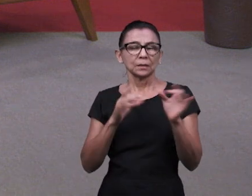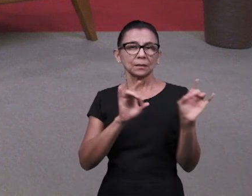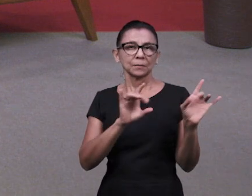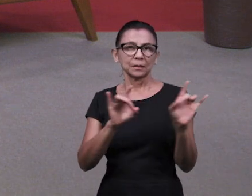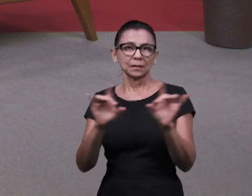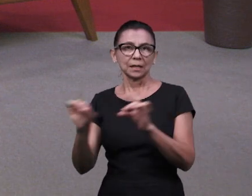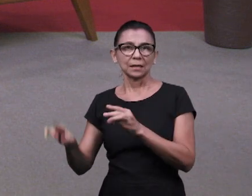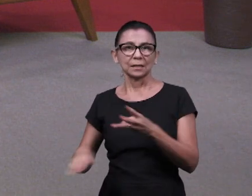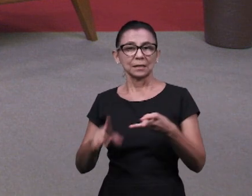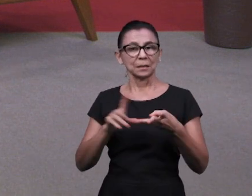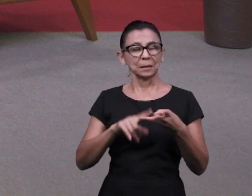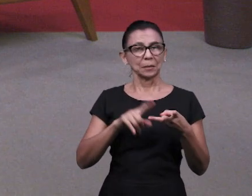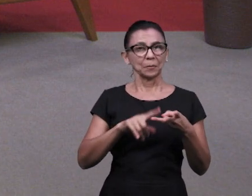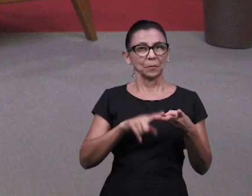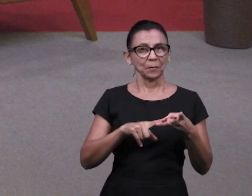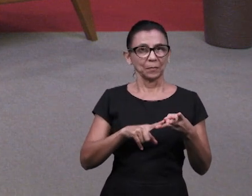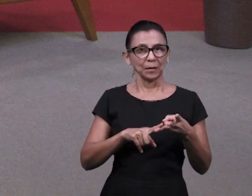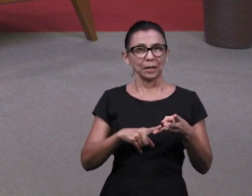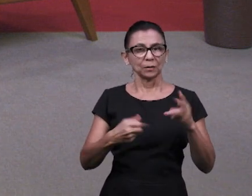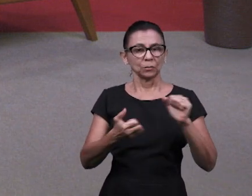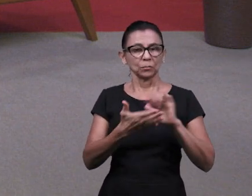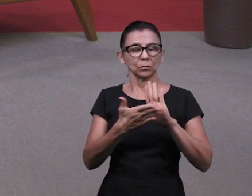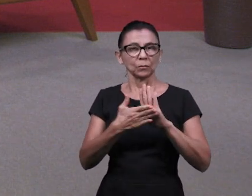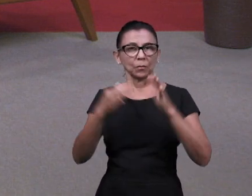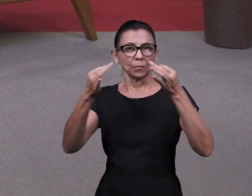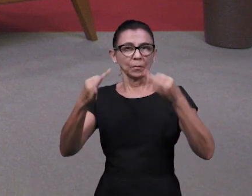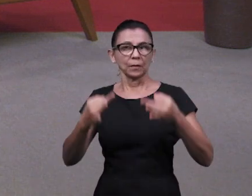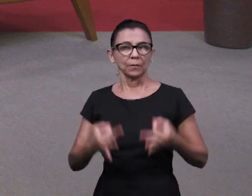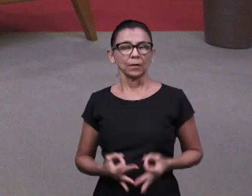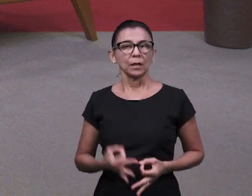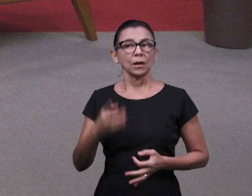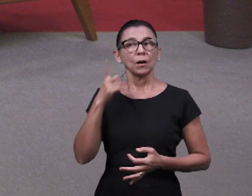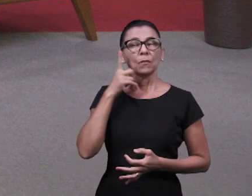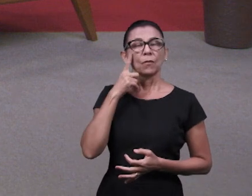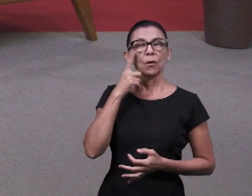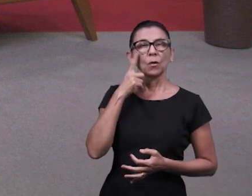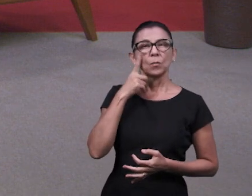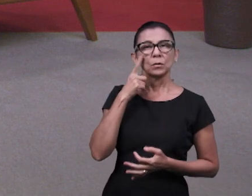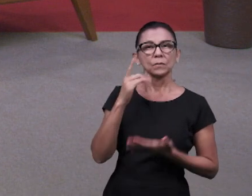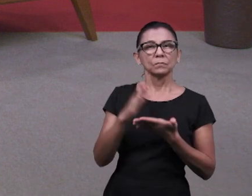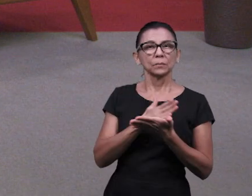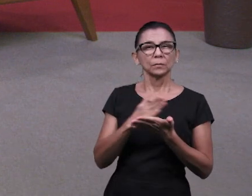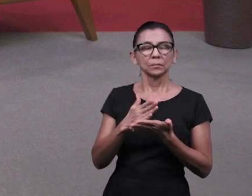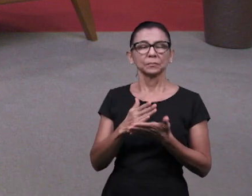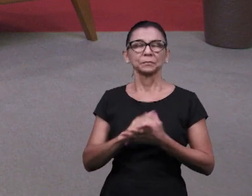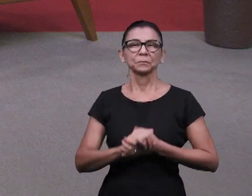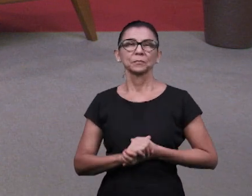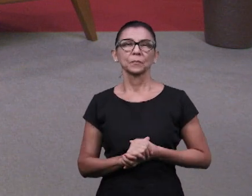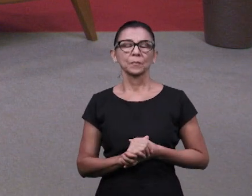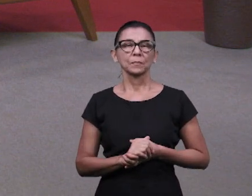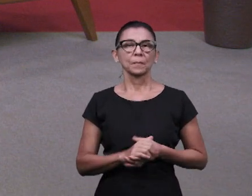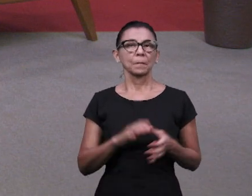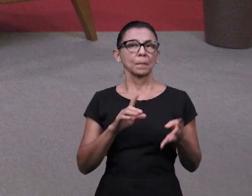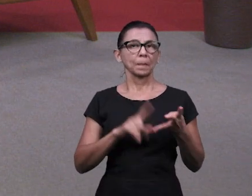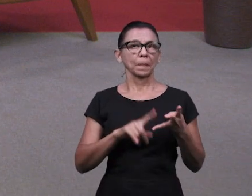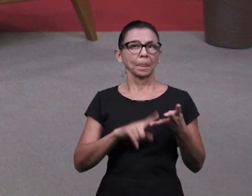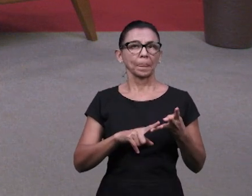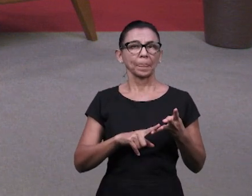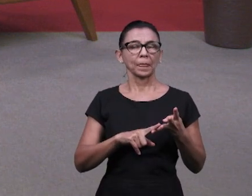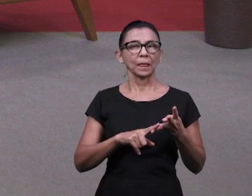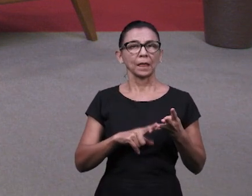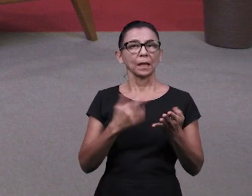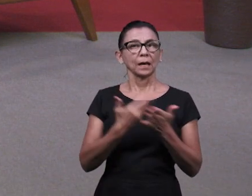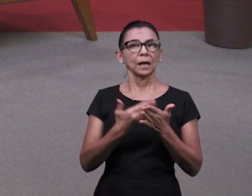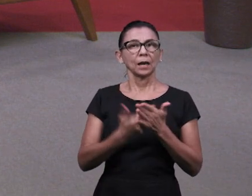le volet Parfaite Longe, la sœur Janine Zima qui nous parlera sur des signes d'altération et de tonalité. Dans l'étude pour les enfants intermédiaires et